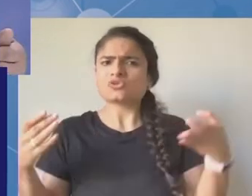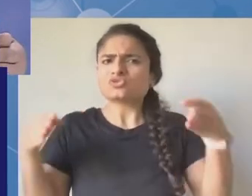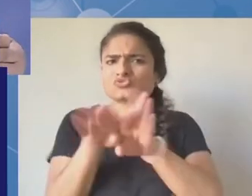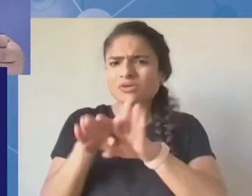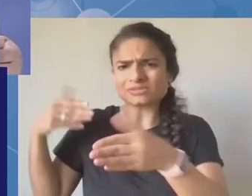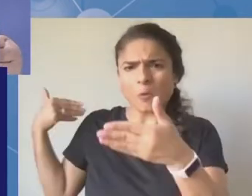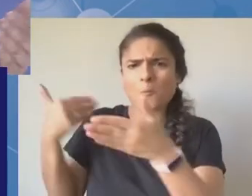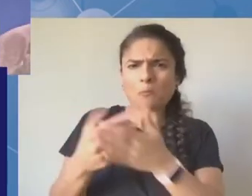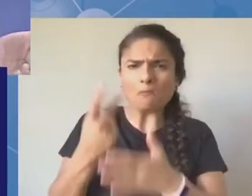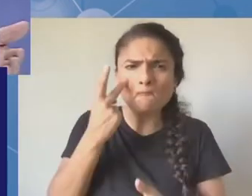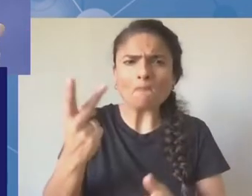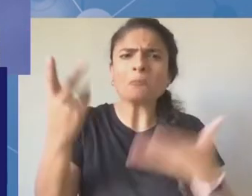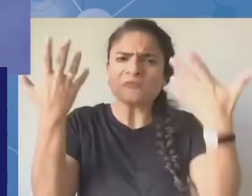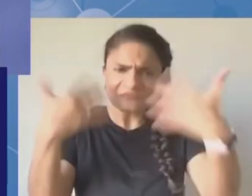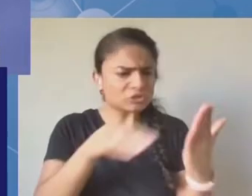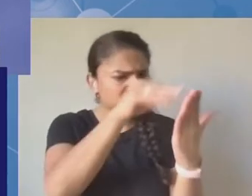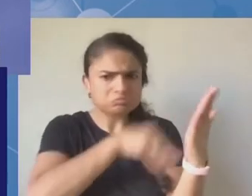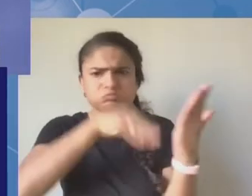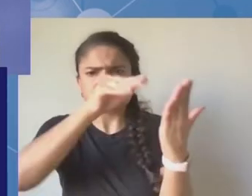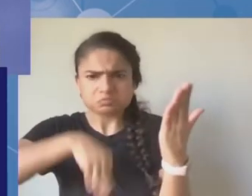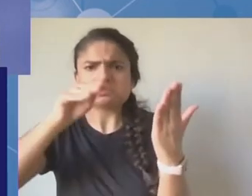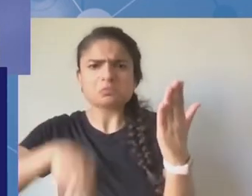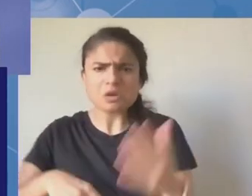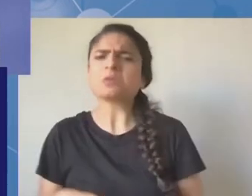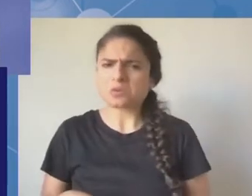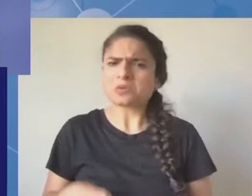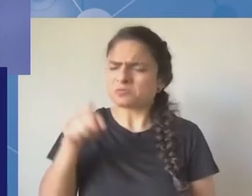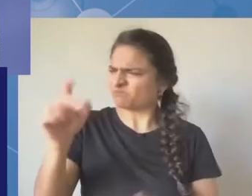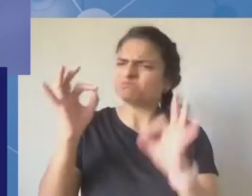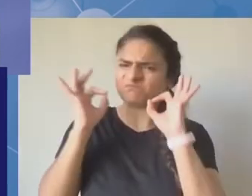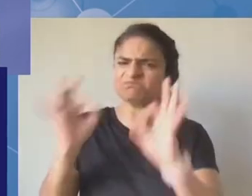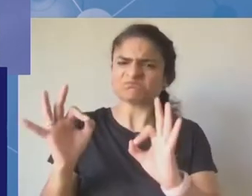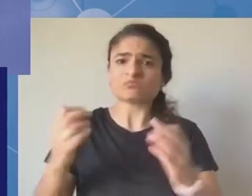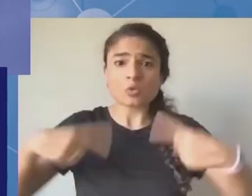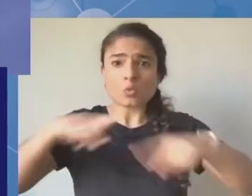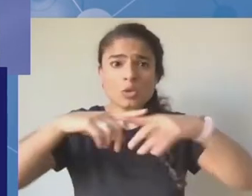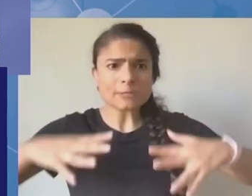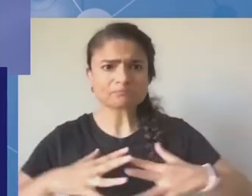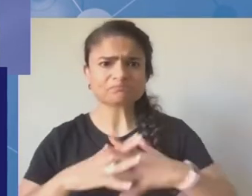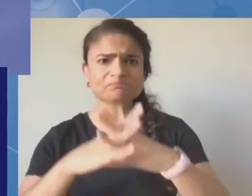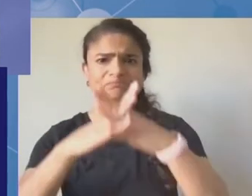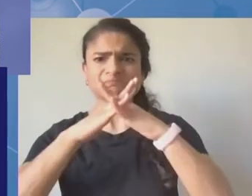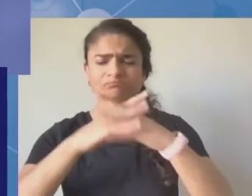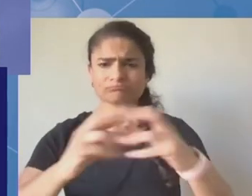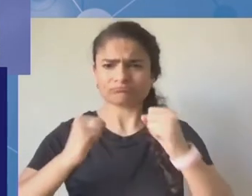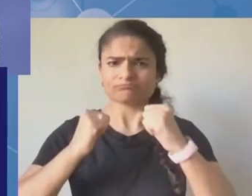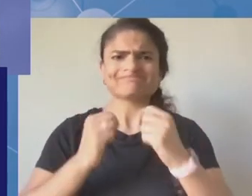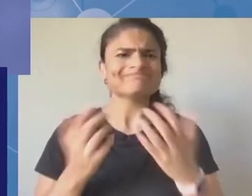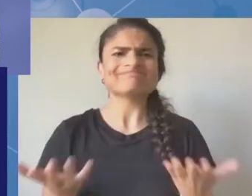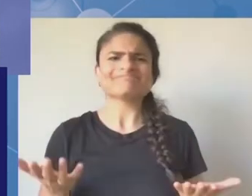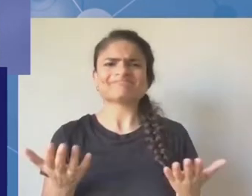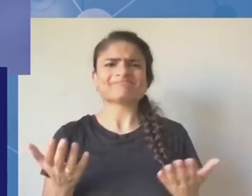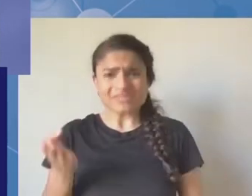إليها في التقرير النهائي لهذا المنتدى. يجب الإشارة إلى هذه